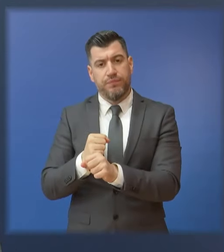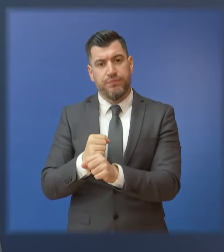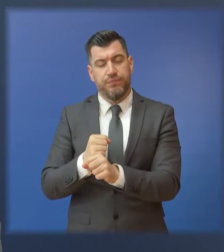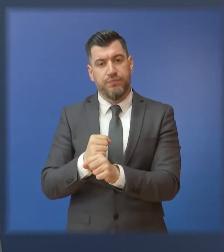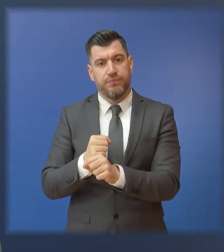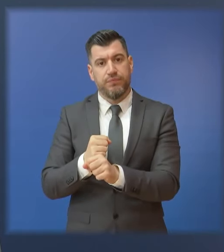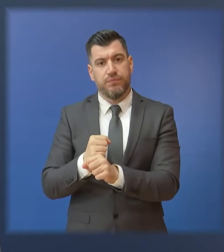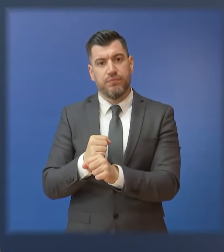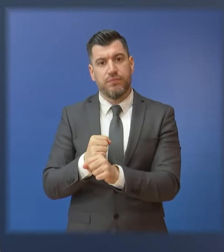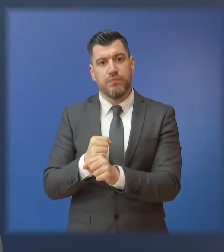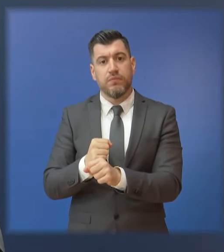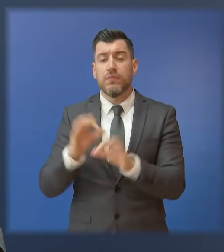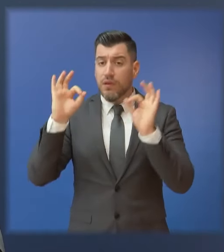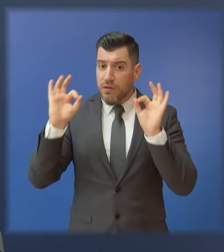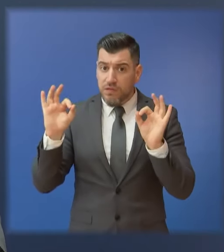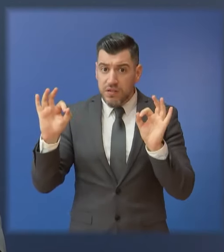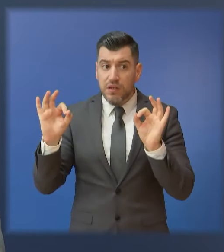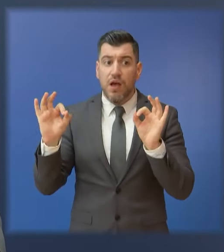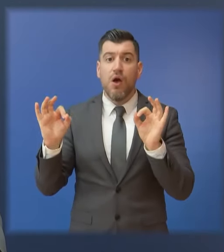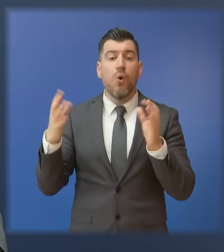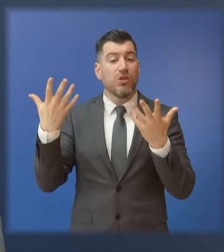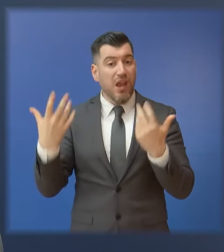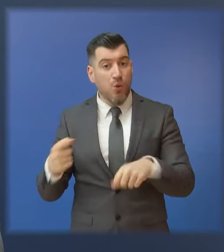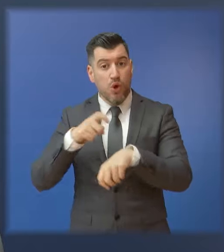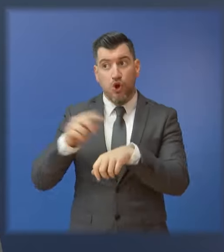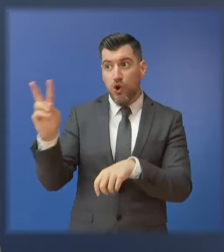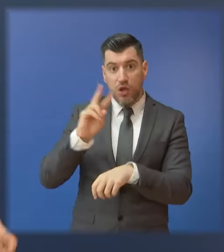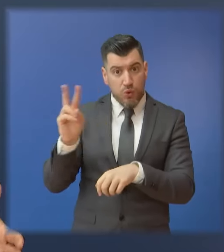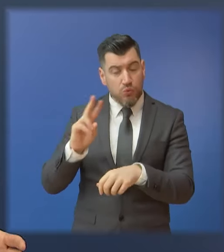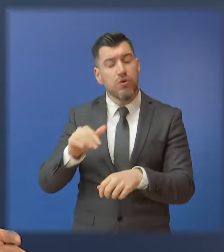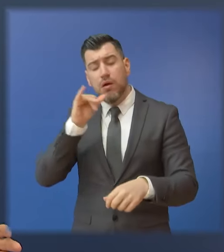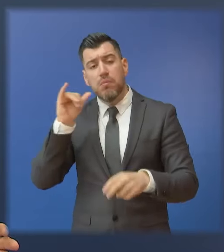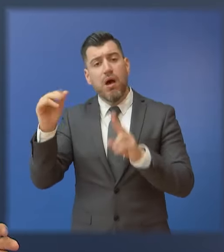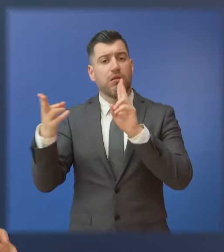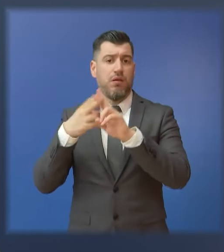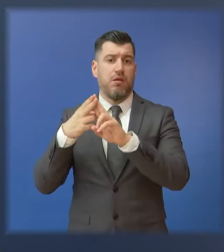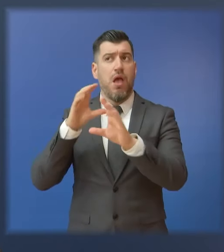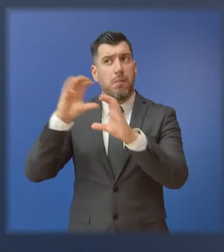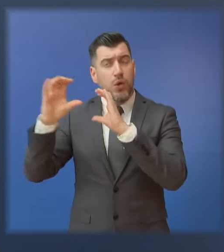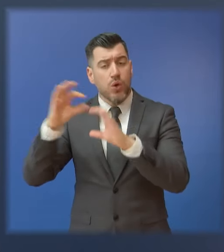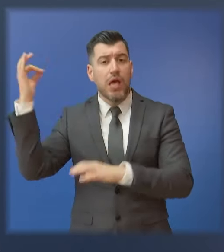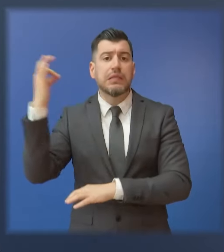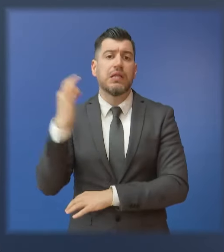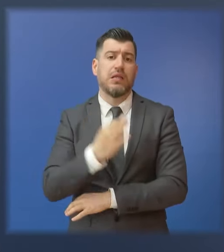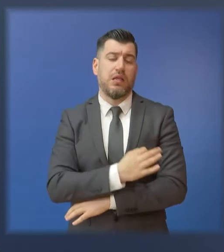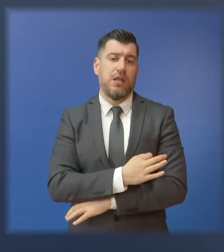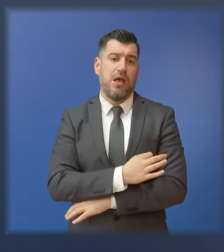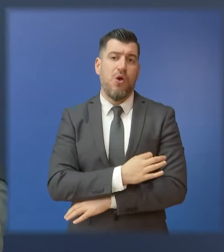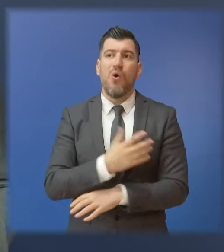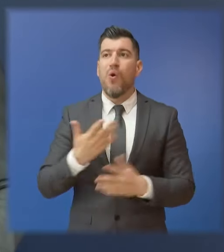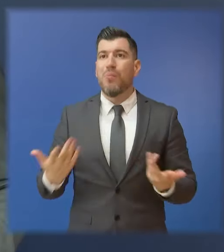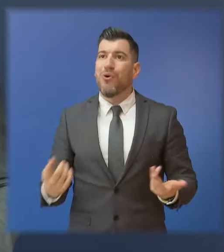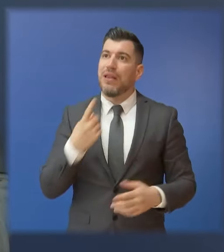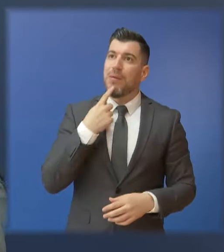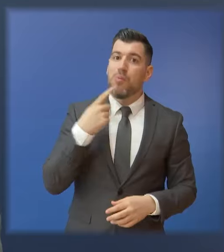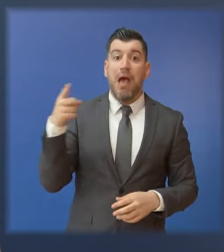αυτονόητη συνάντηση όταν βρίσκεται ο χρόνος και δίνεται η δυνατότητα και είναι και σταθερή επικοινωνία άρα δεν μπορεί να συγκριθεί με